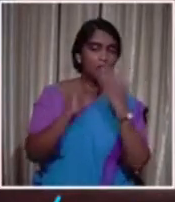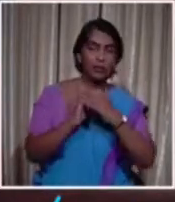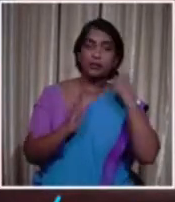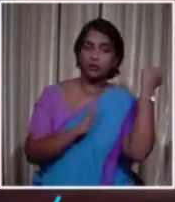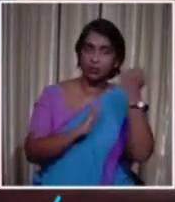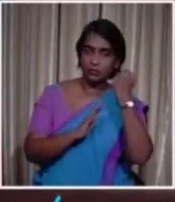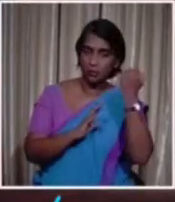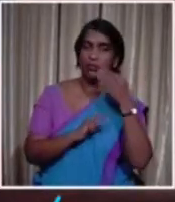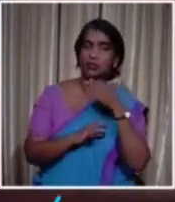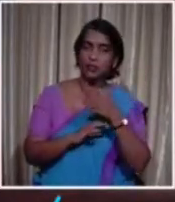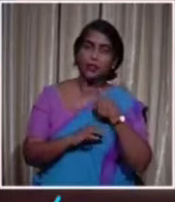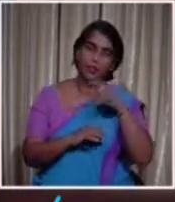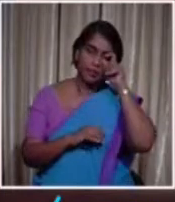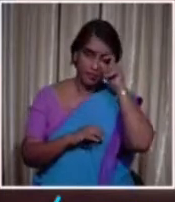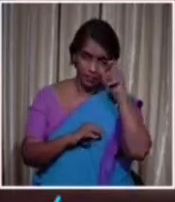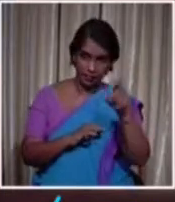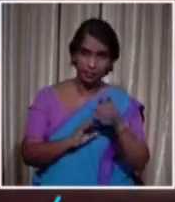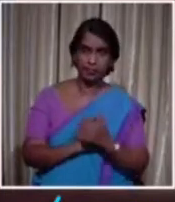දිහා අපි බලන්නේ